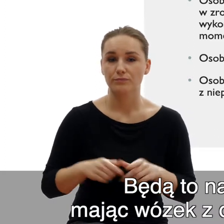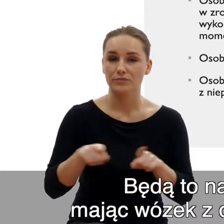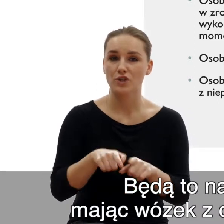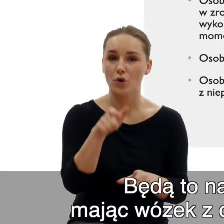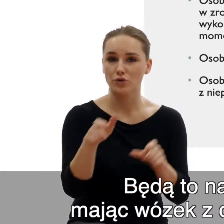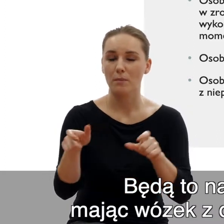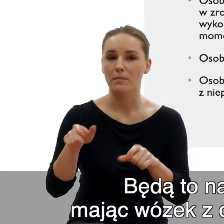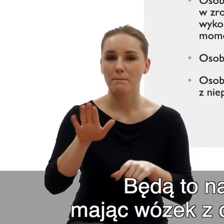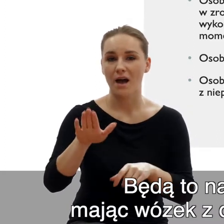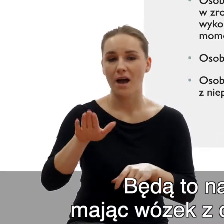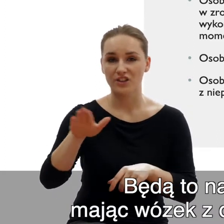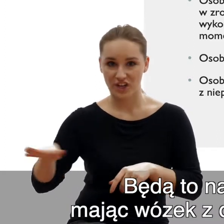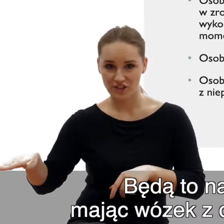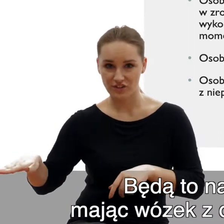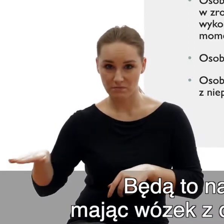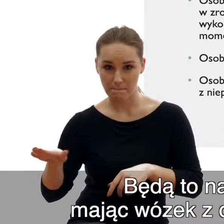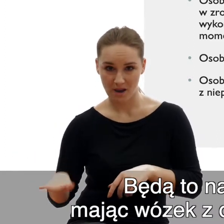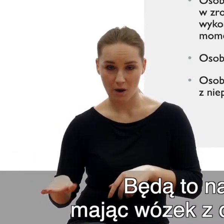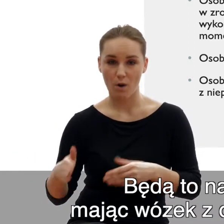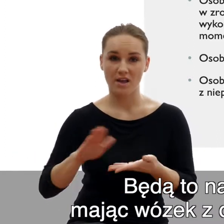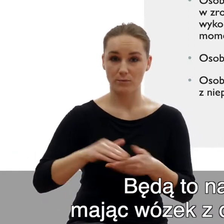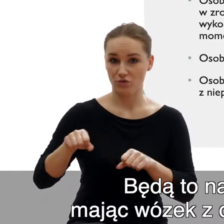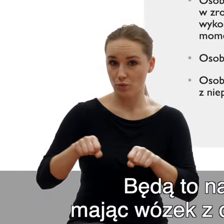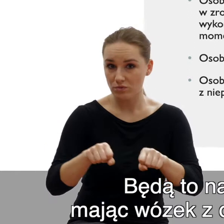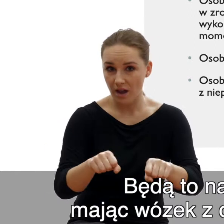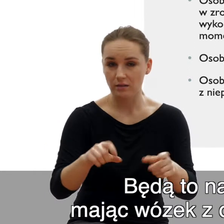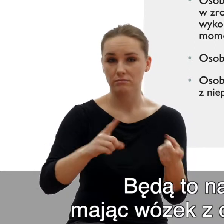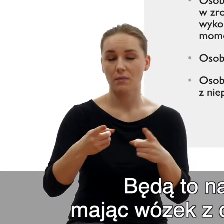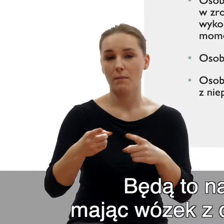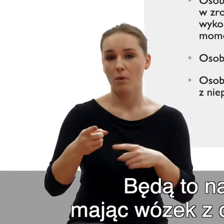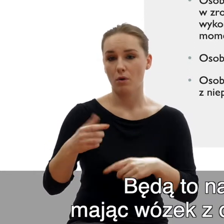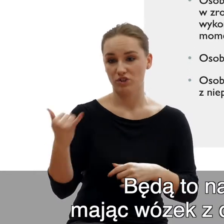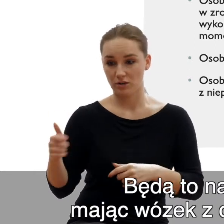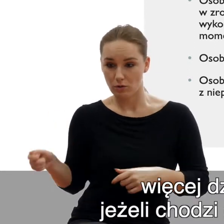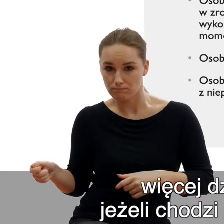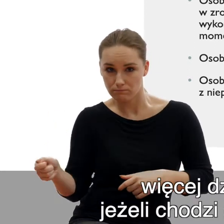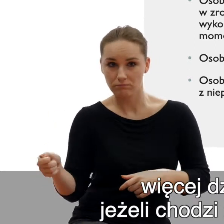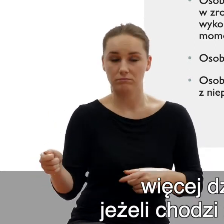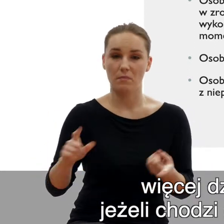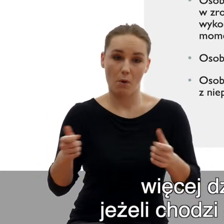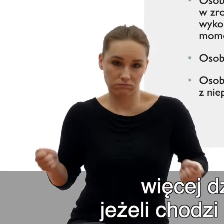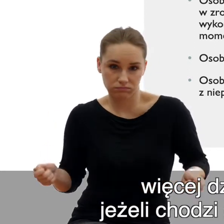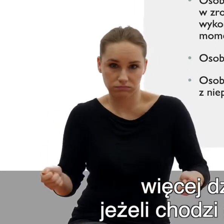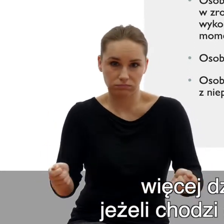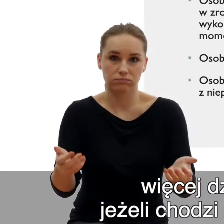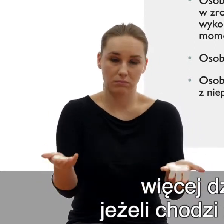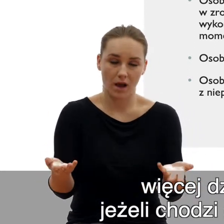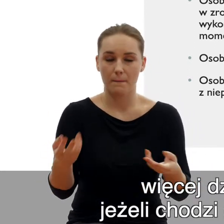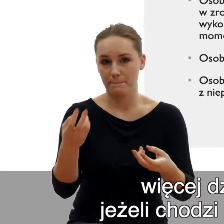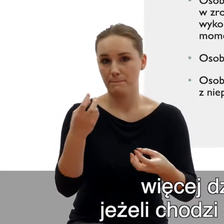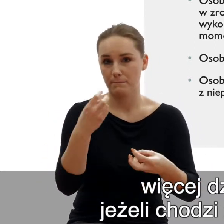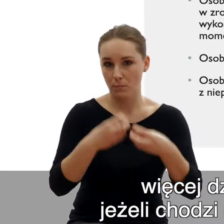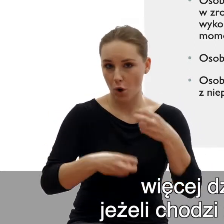osoby z małymi dziećmi, które mając wózek z dzieckiem albo też prowadząc jedno dziecko, więcej dzieci,